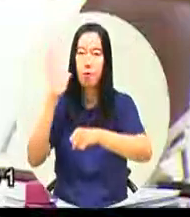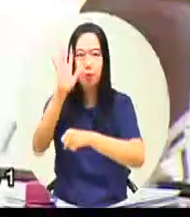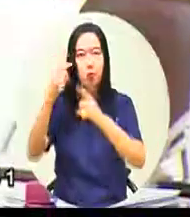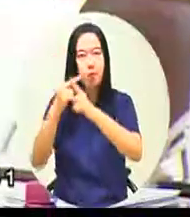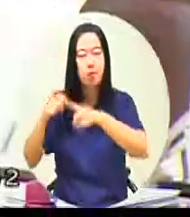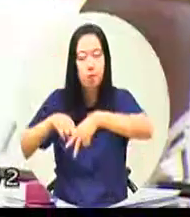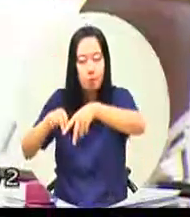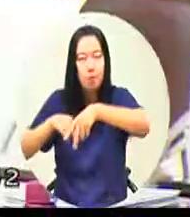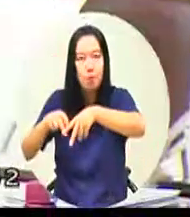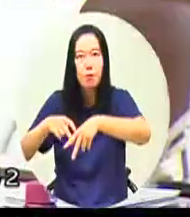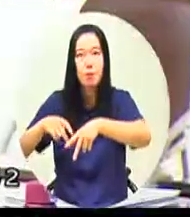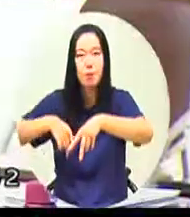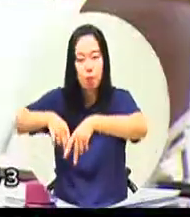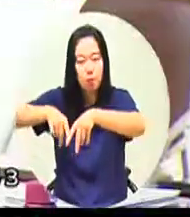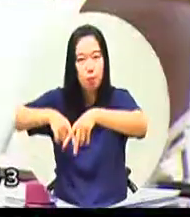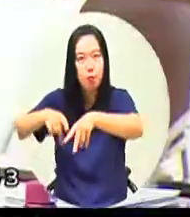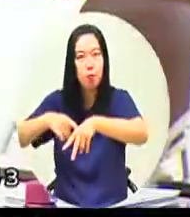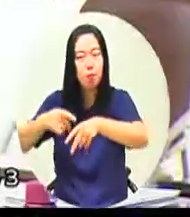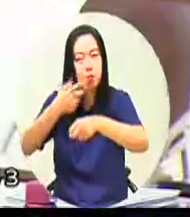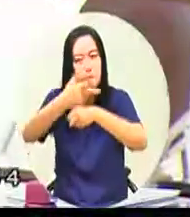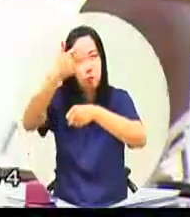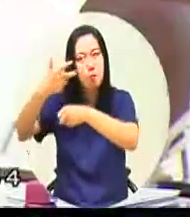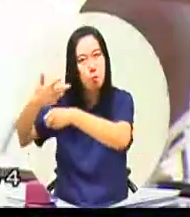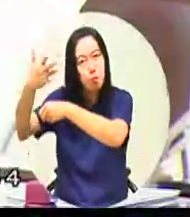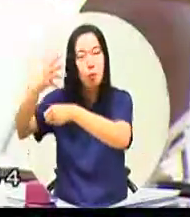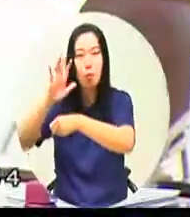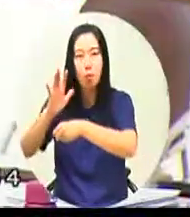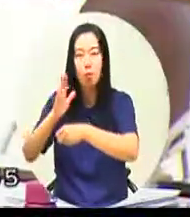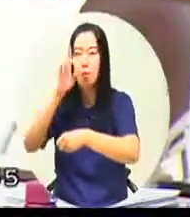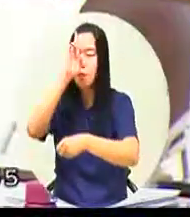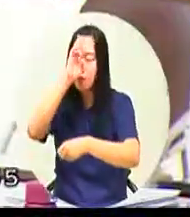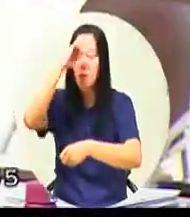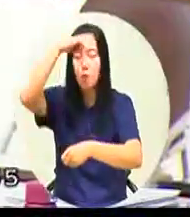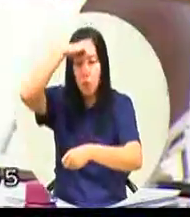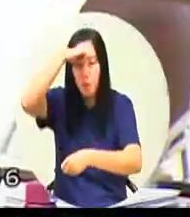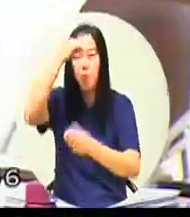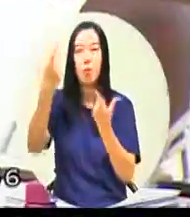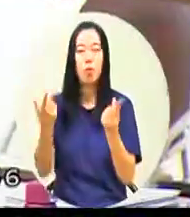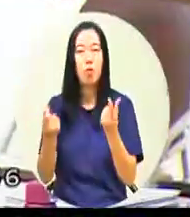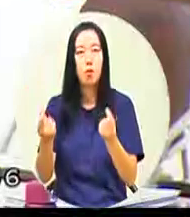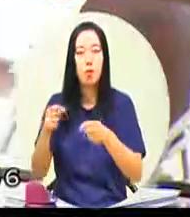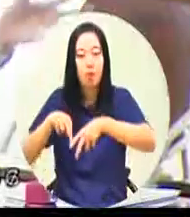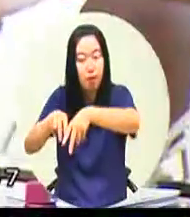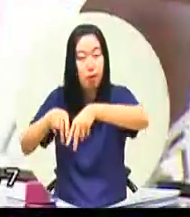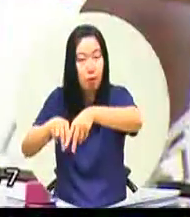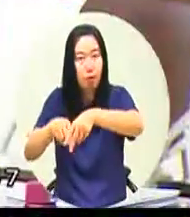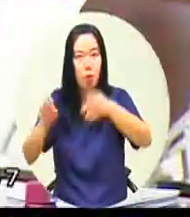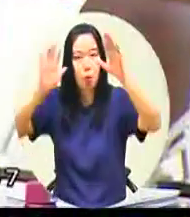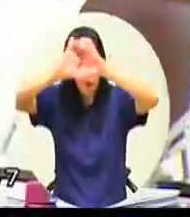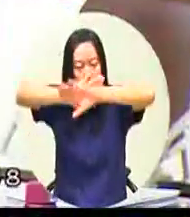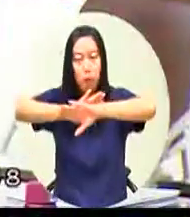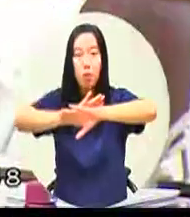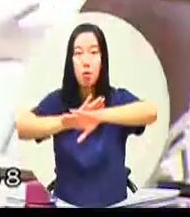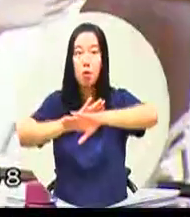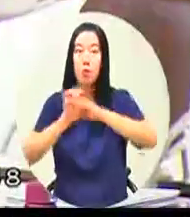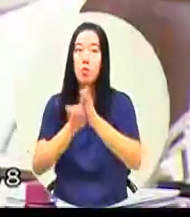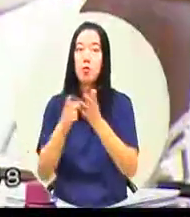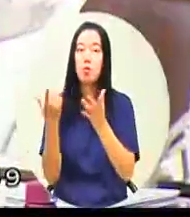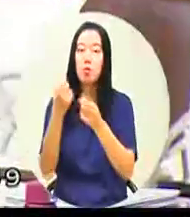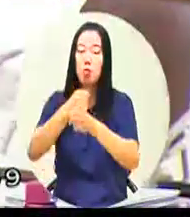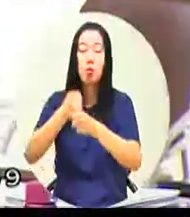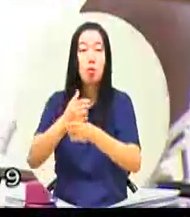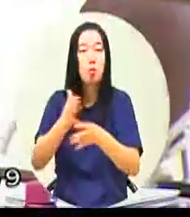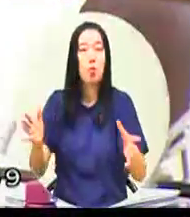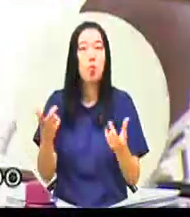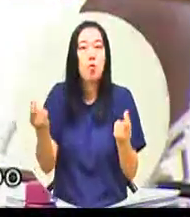行到七八九点，还有人在行。中午的时候有人家在走，傍晚的时候有人在走。那晚上的时候，大家下班了